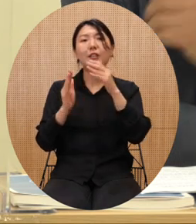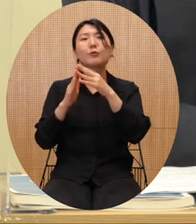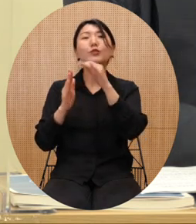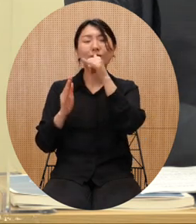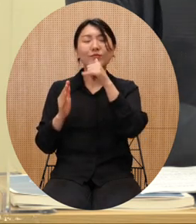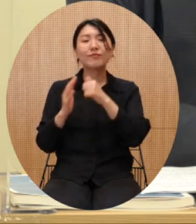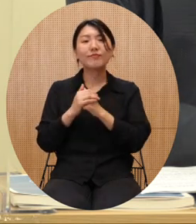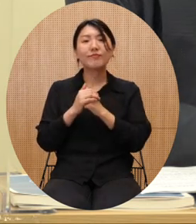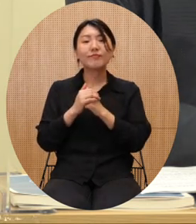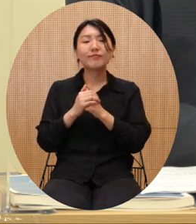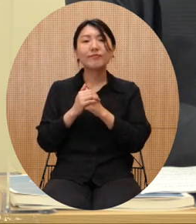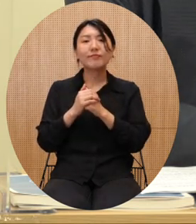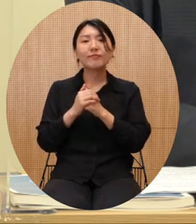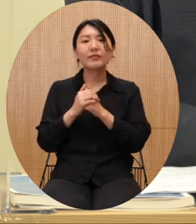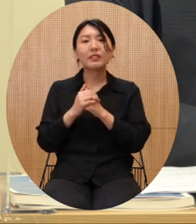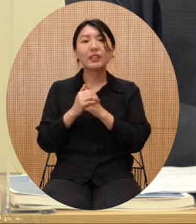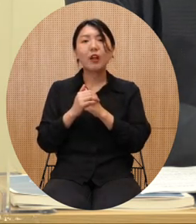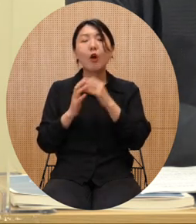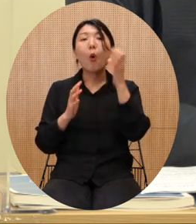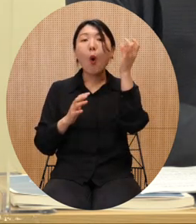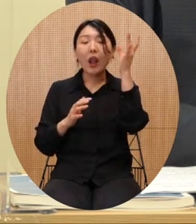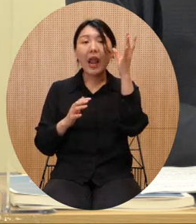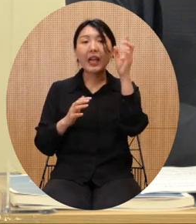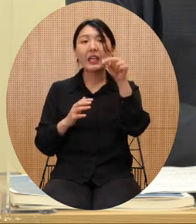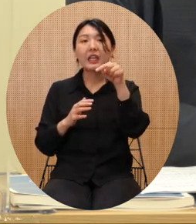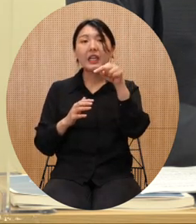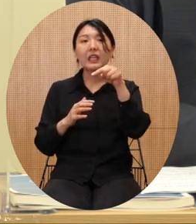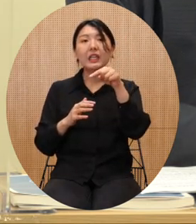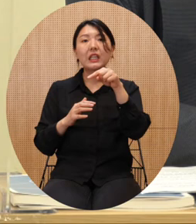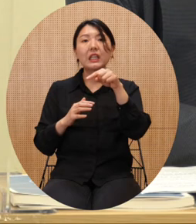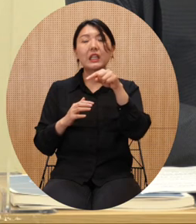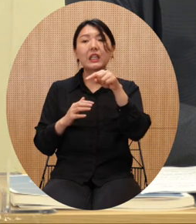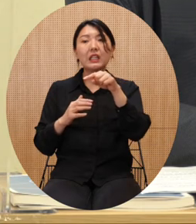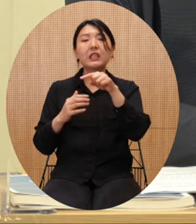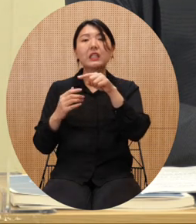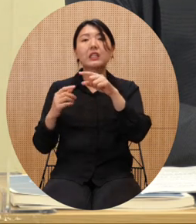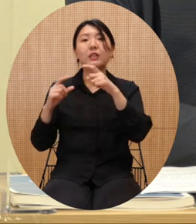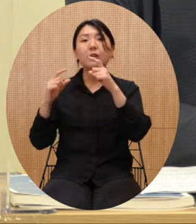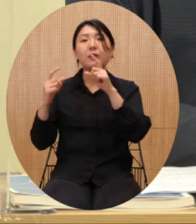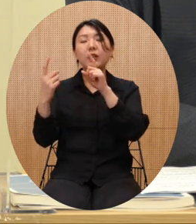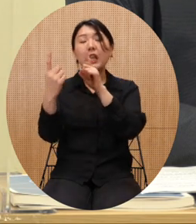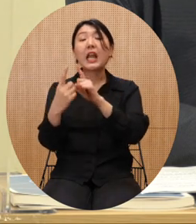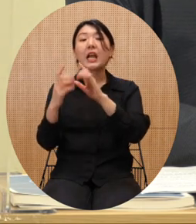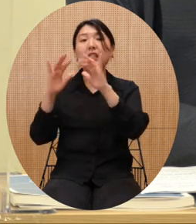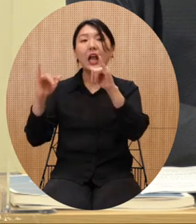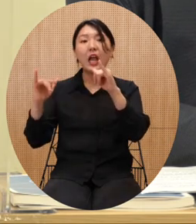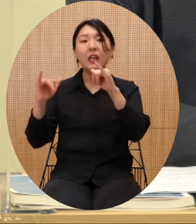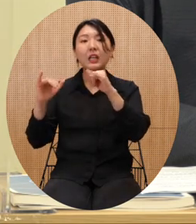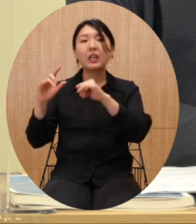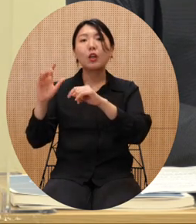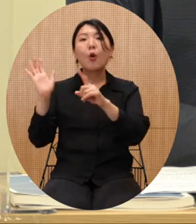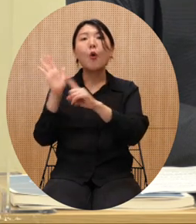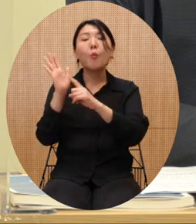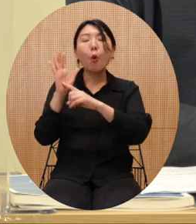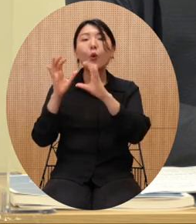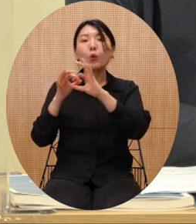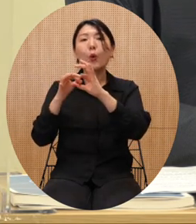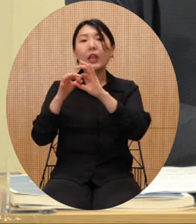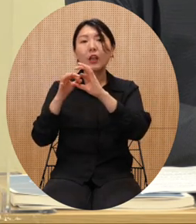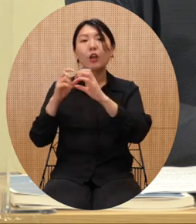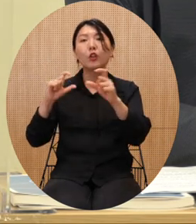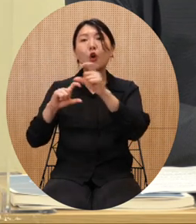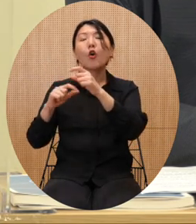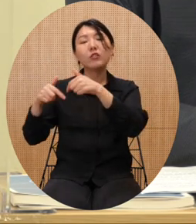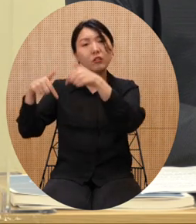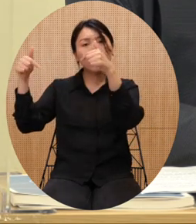못하고 있는 가구들이 있을 것입니다. 그래서 기존에 있는 그 자격 대상자를 조금 더 홍보를